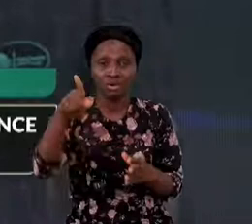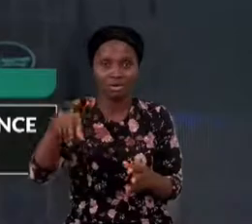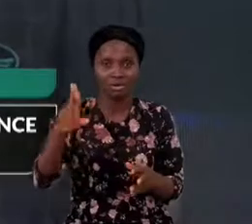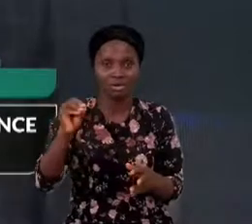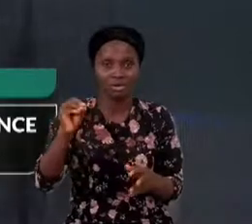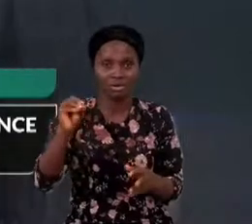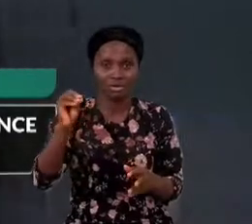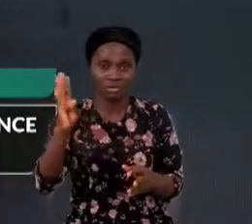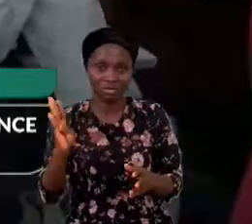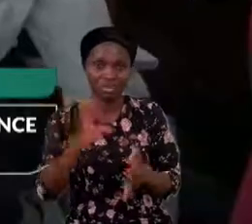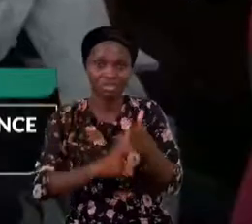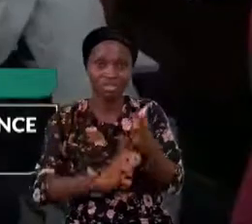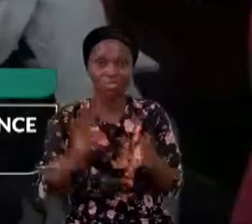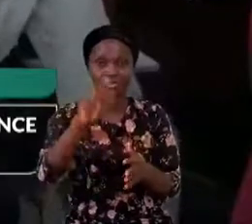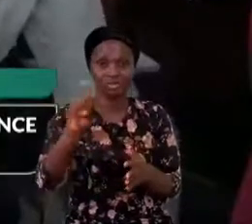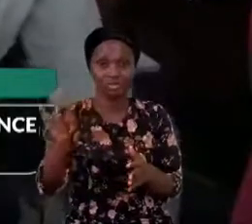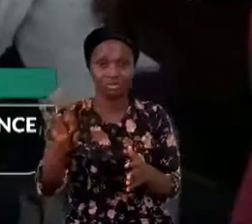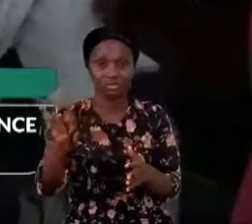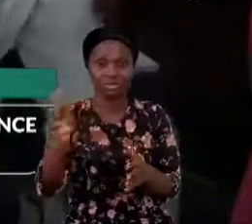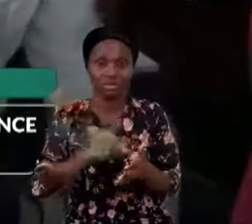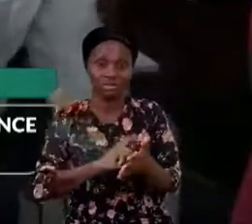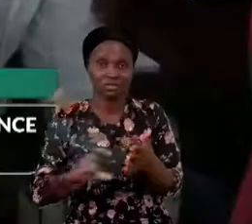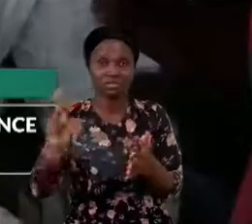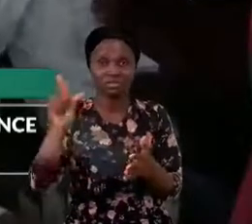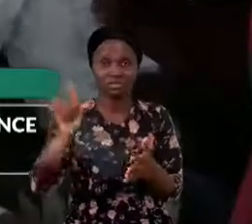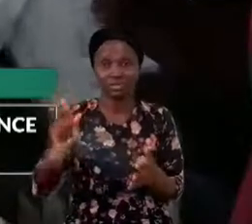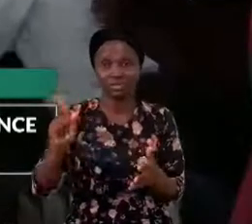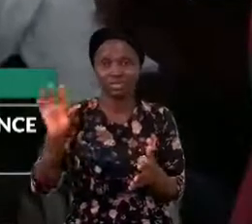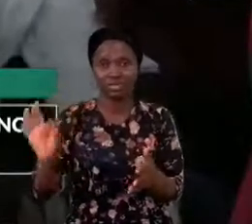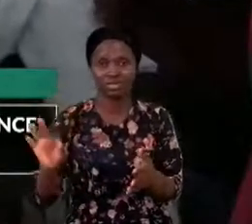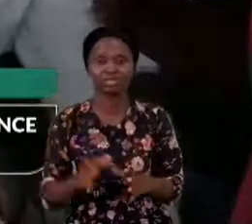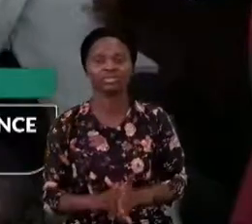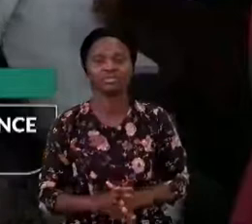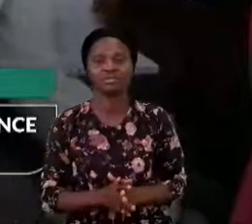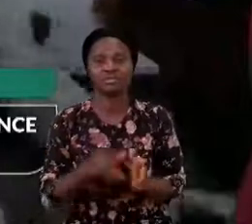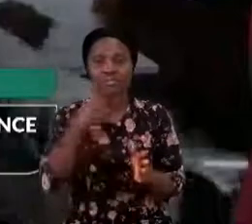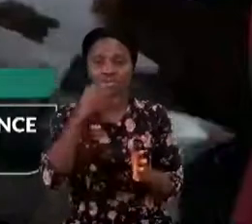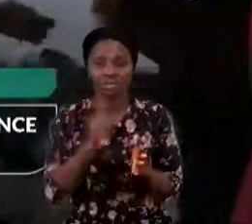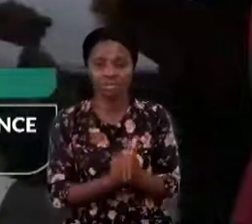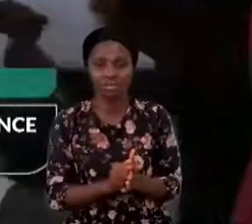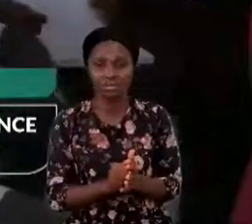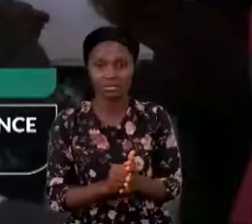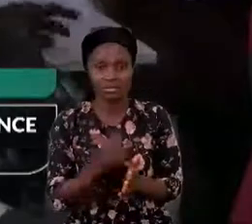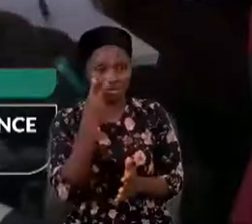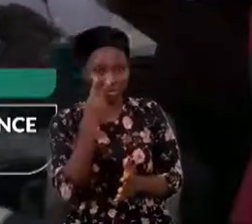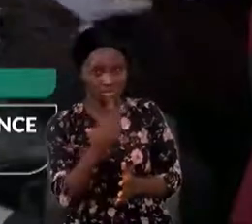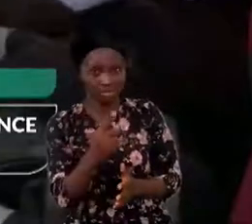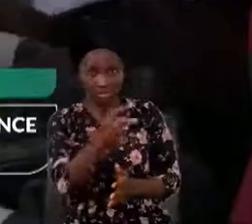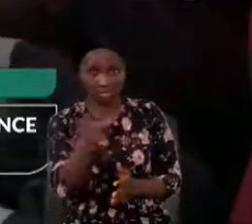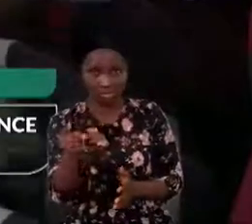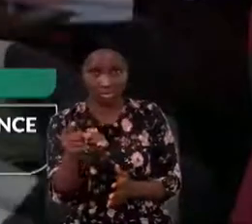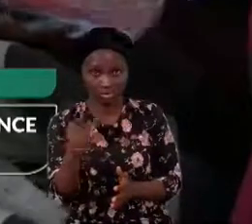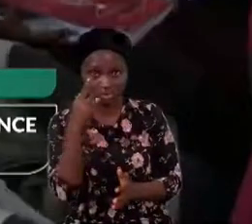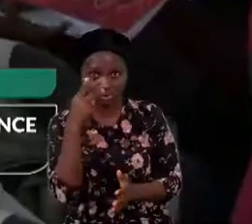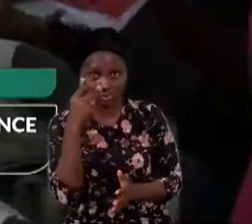Il dit, si tu vois un homme, tu peux mettre, si tu vois une femme, si tu